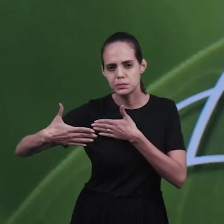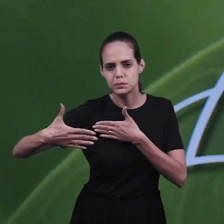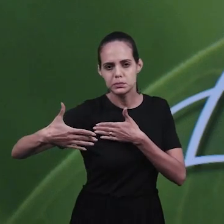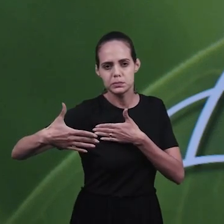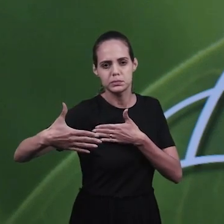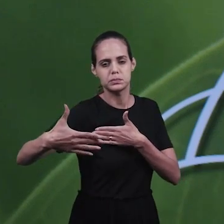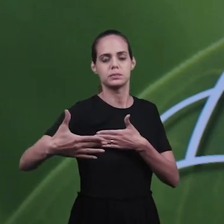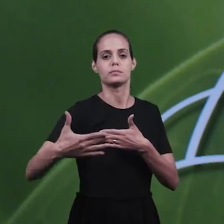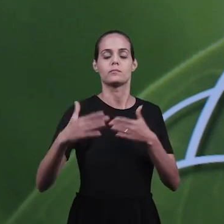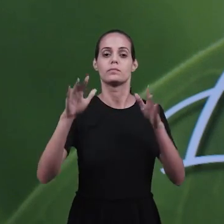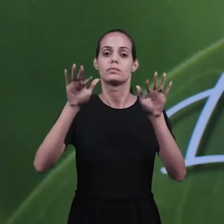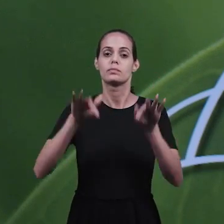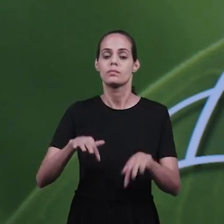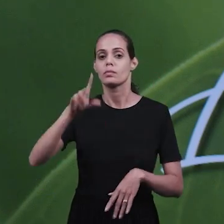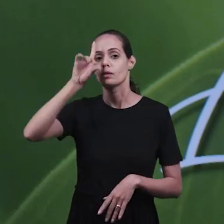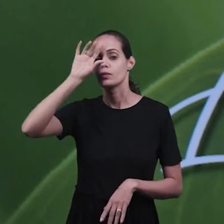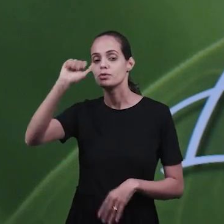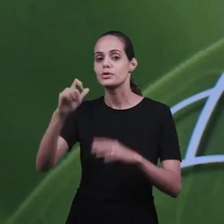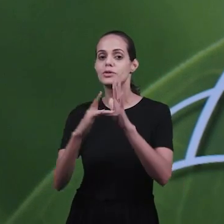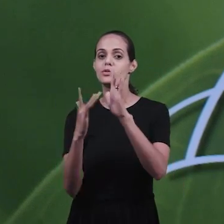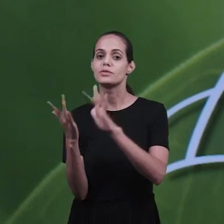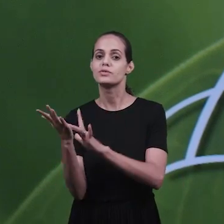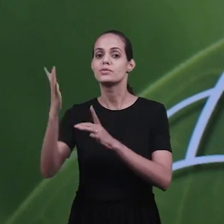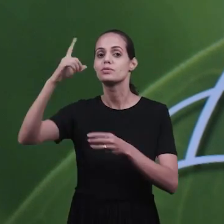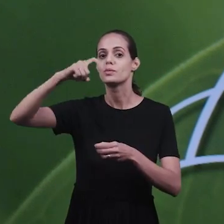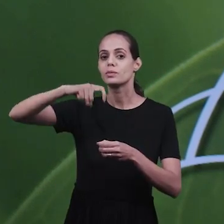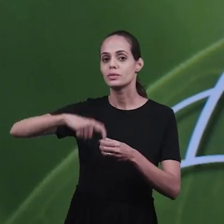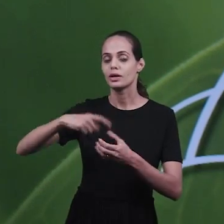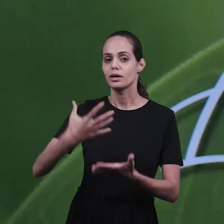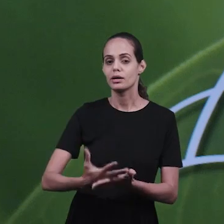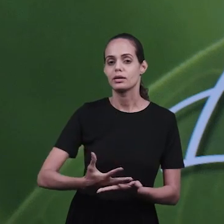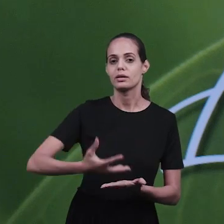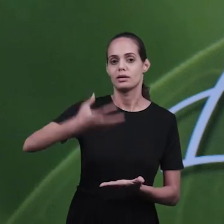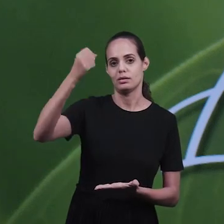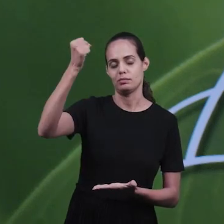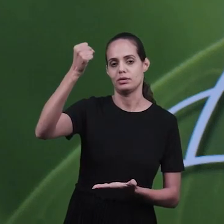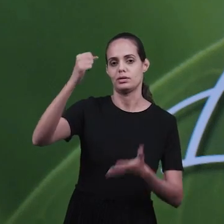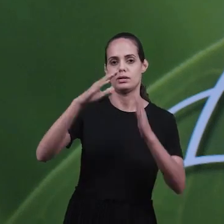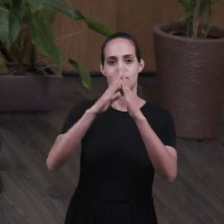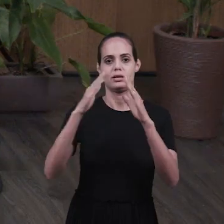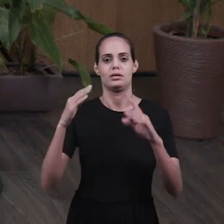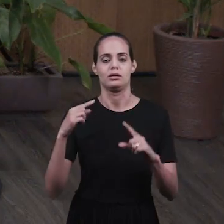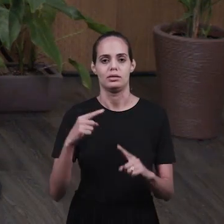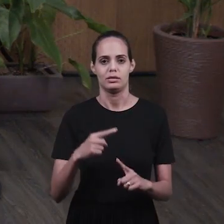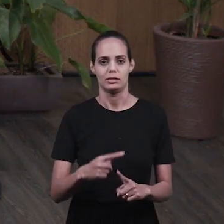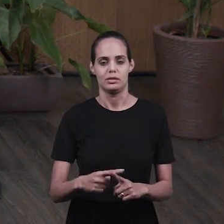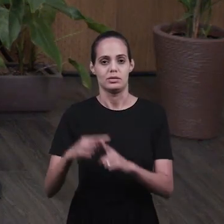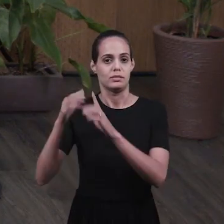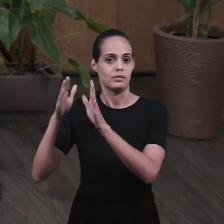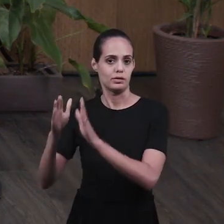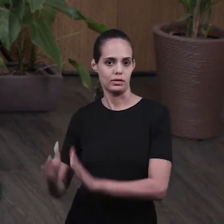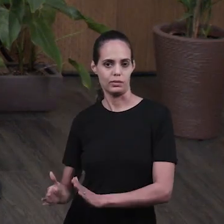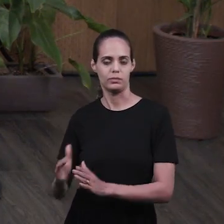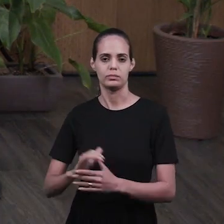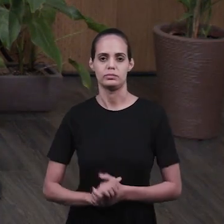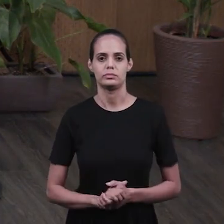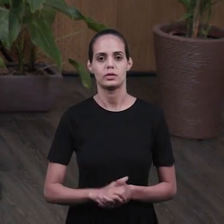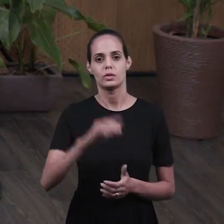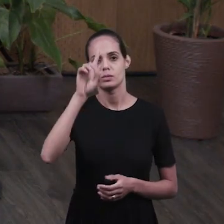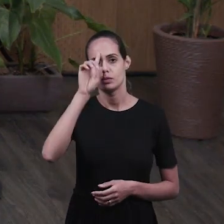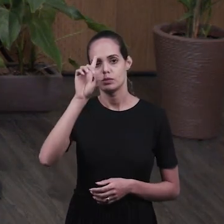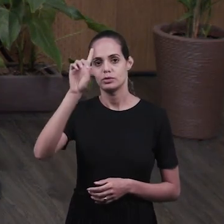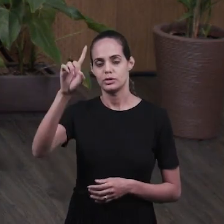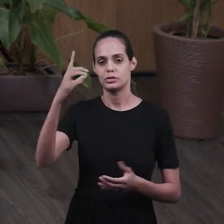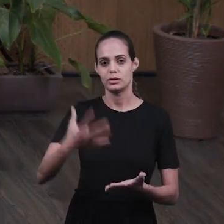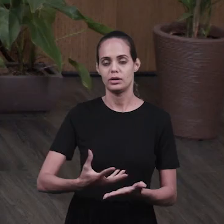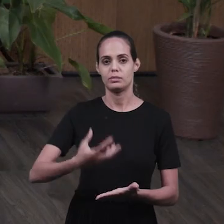se finir au moment de l'enlèvement de l'Église. Et tel comme tu as dit, dans